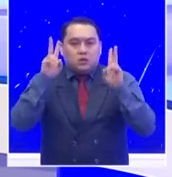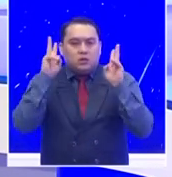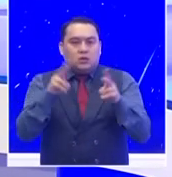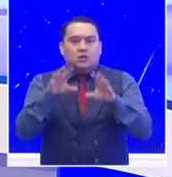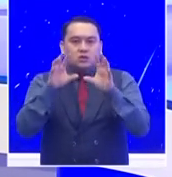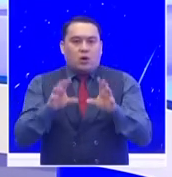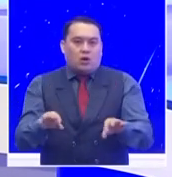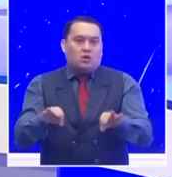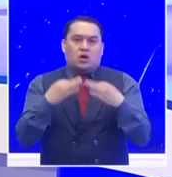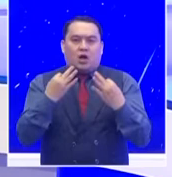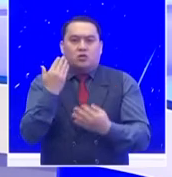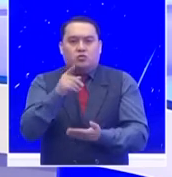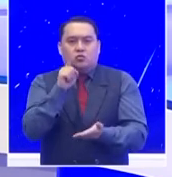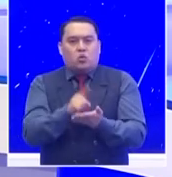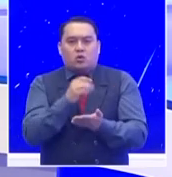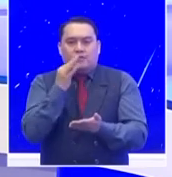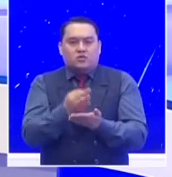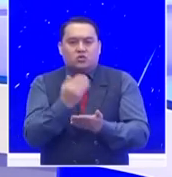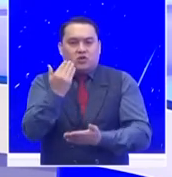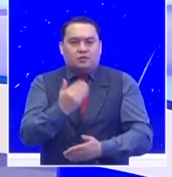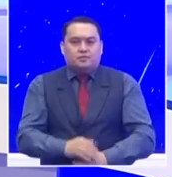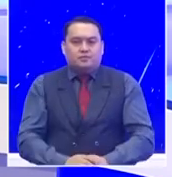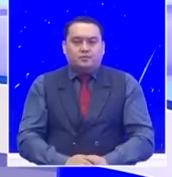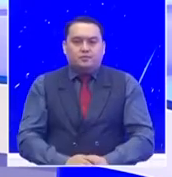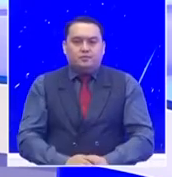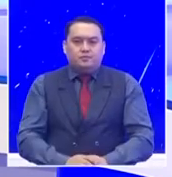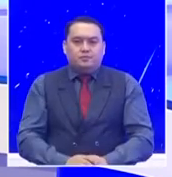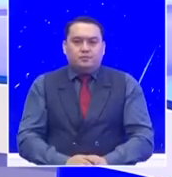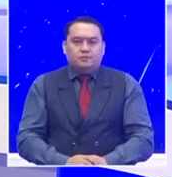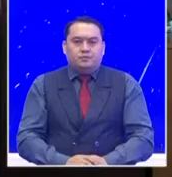закона не освобождает их от ответственности. Подробнее в материале.